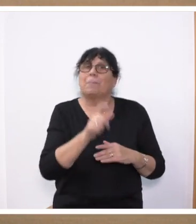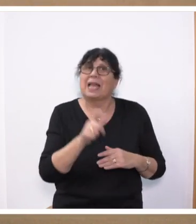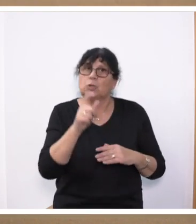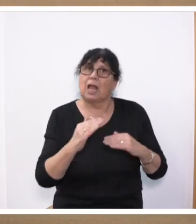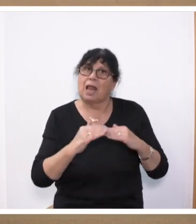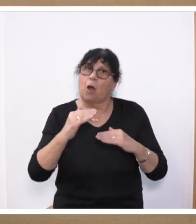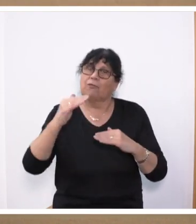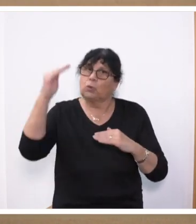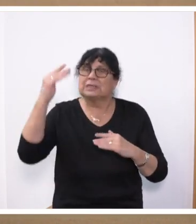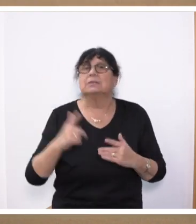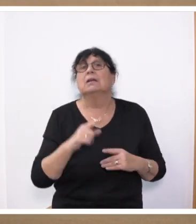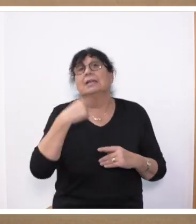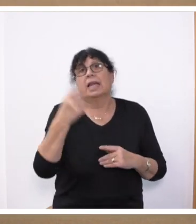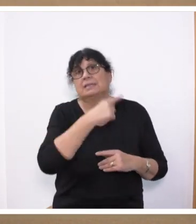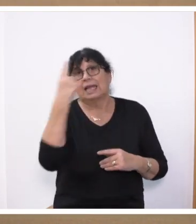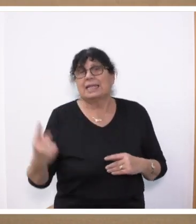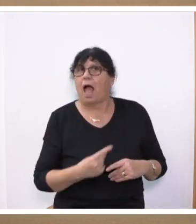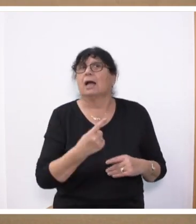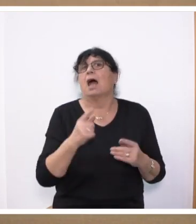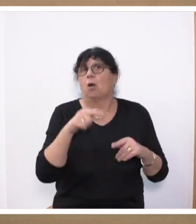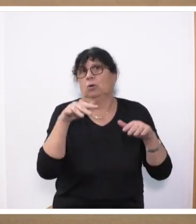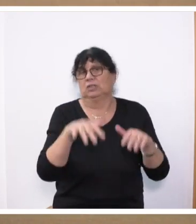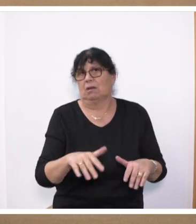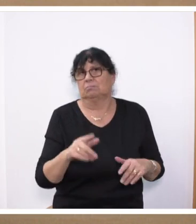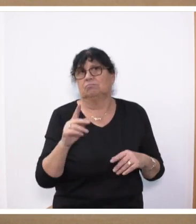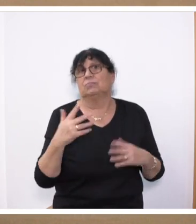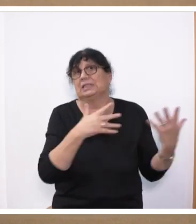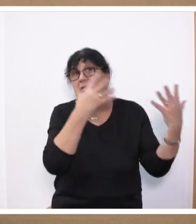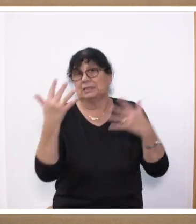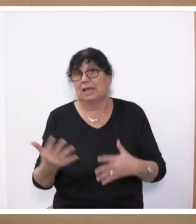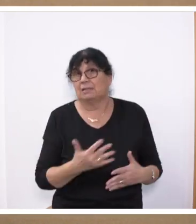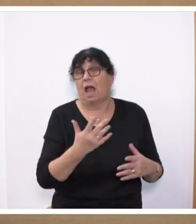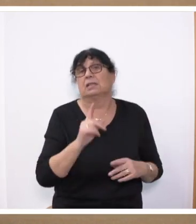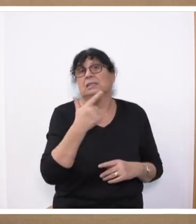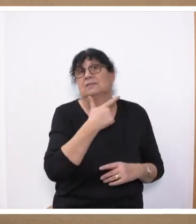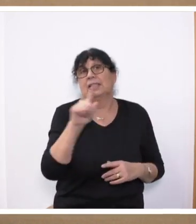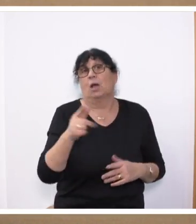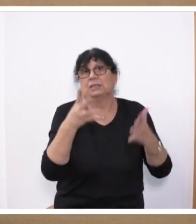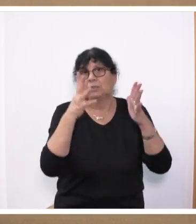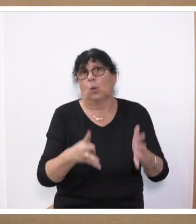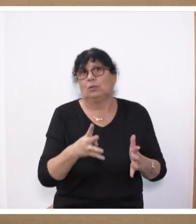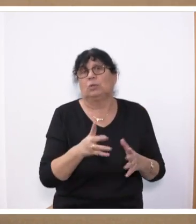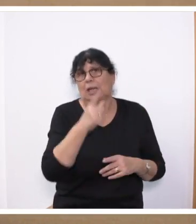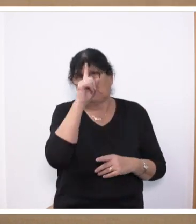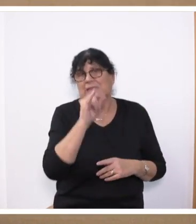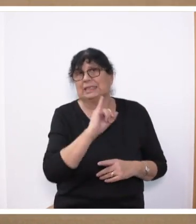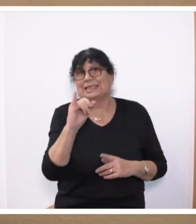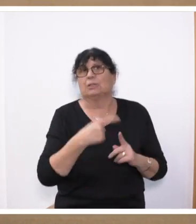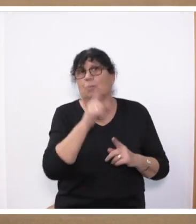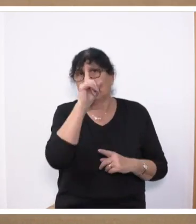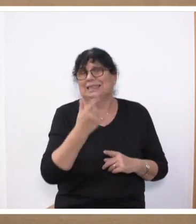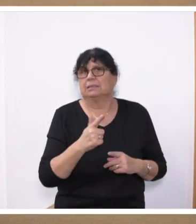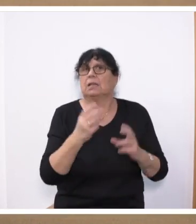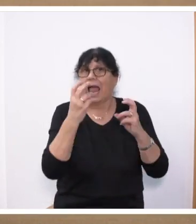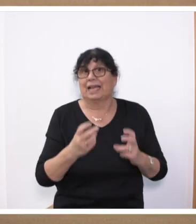auch in den nächsten Jahren spürbar sein. Binnen eines Jahrzehnts werden wieder 2.900 Polizistinnen und Polizisten eingesetzt